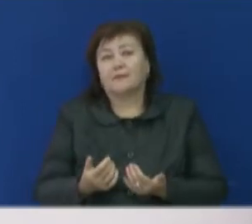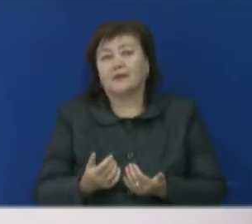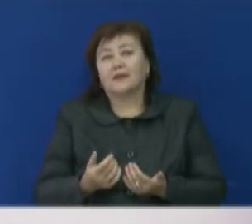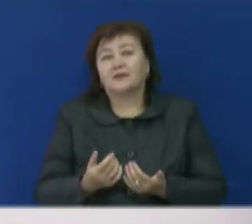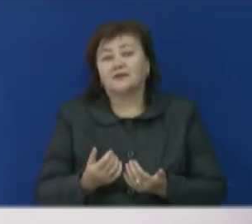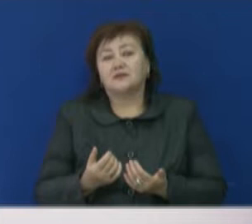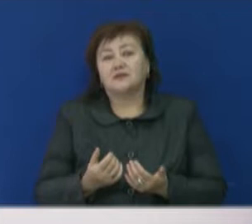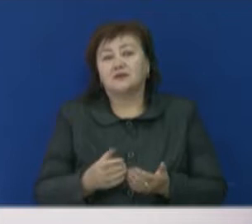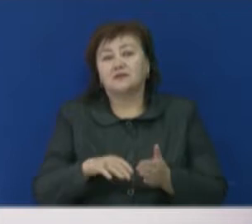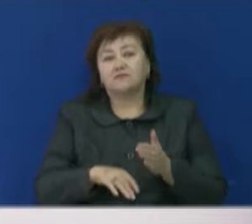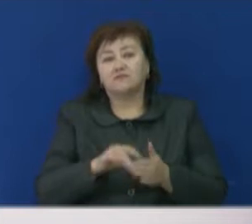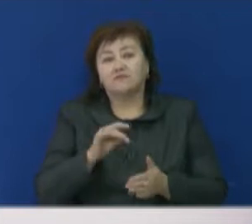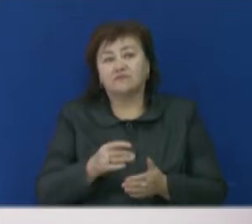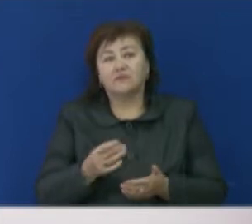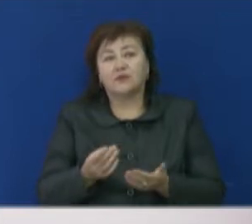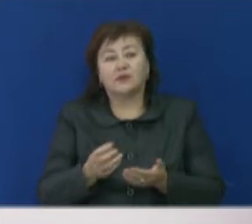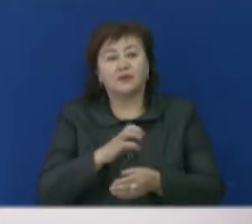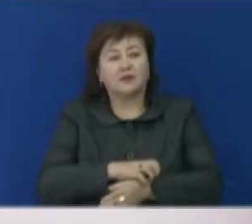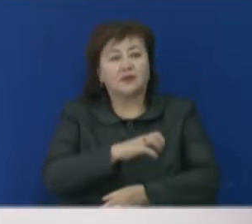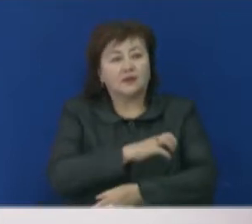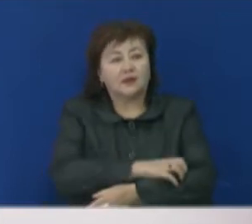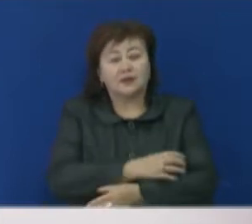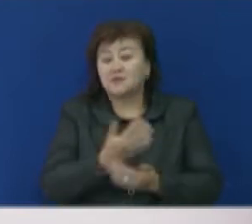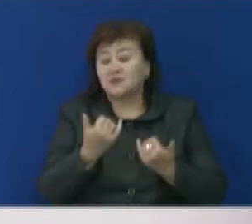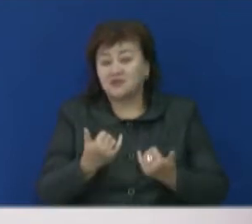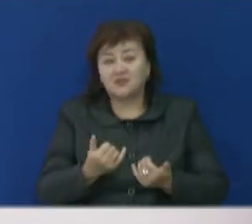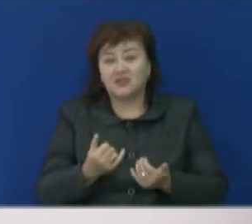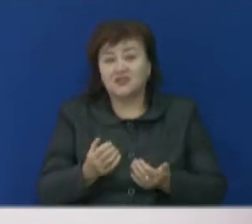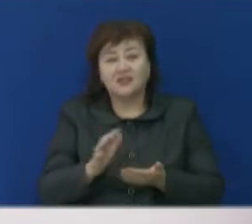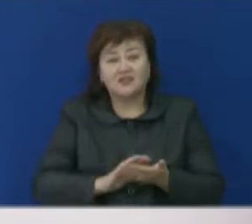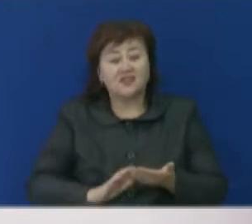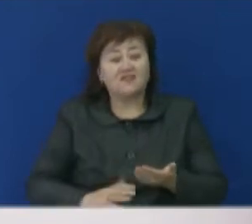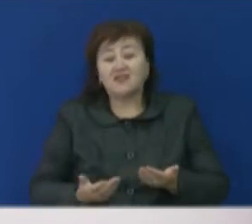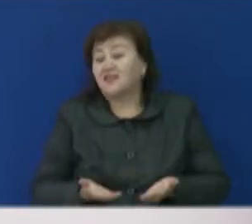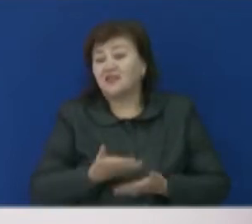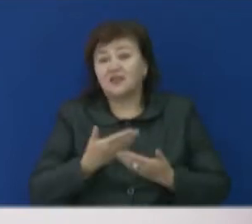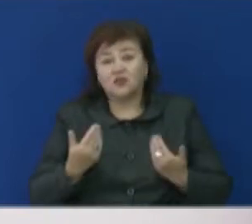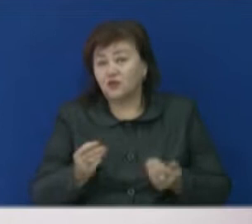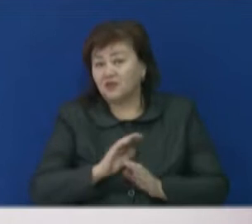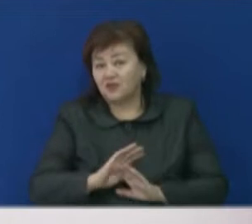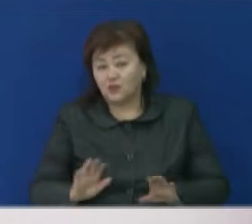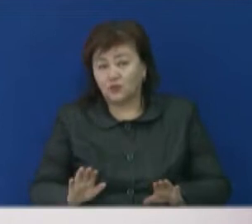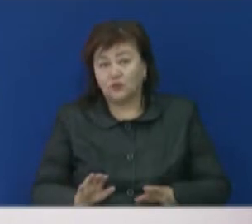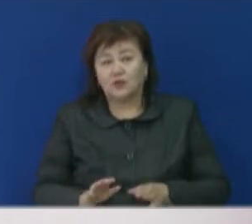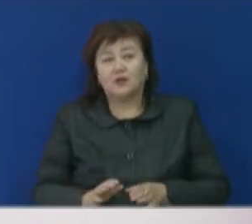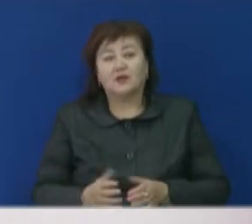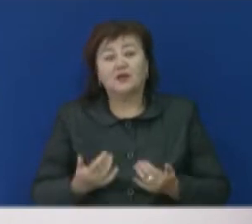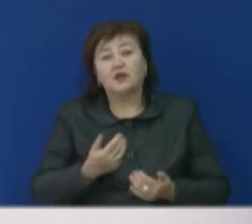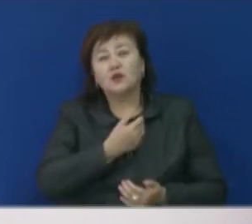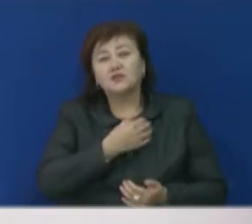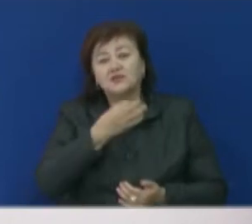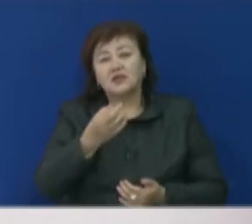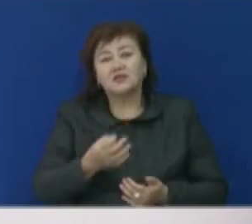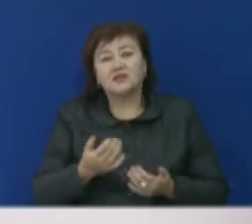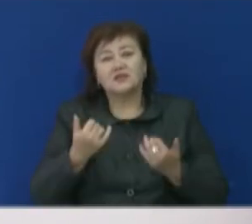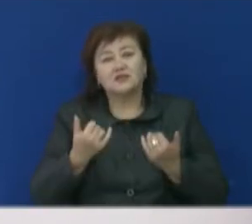бойынша орталық сайлау комиссиясына кандидатты ұсыну өтініші келіп түскен жоқ деді. Орталық сайлау комиссиясының хатшысы Мұхтар Ерман. Айта